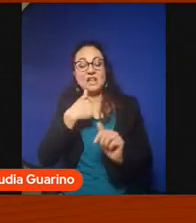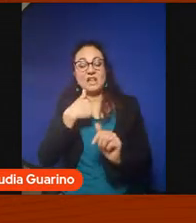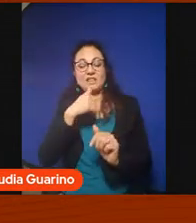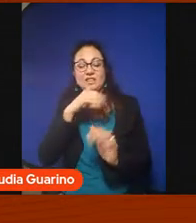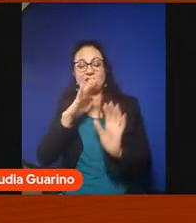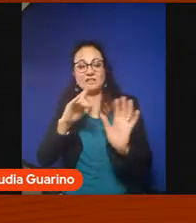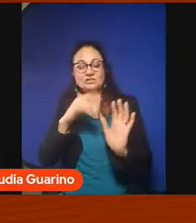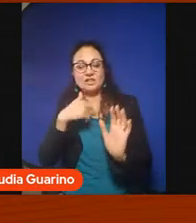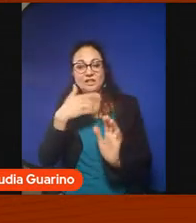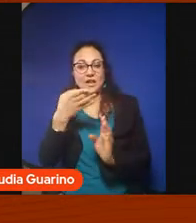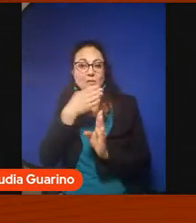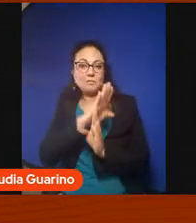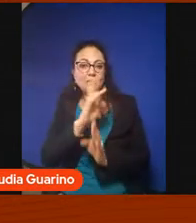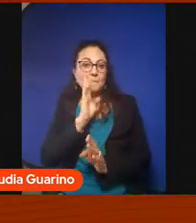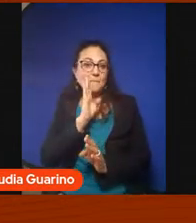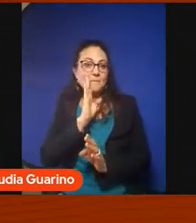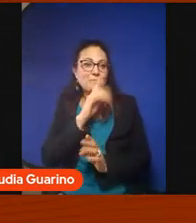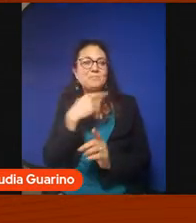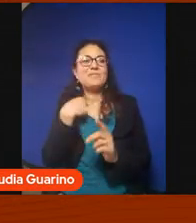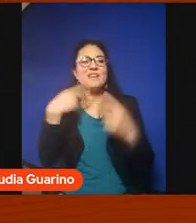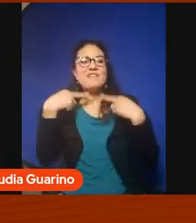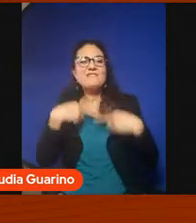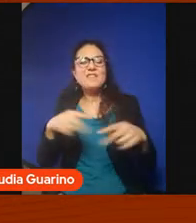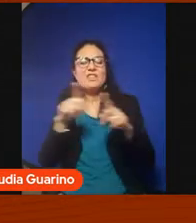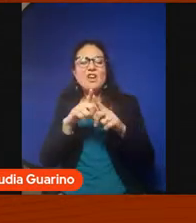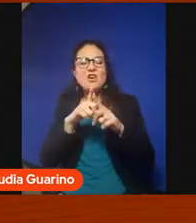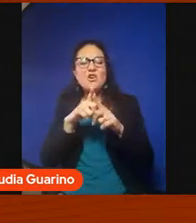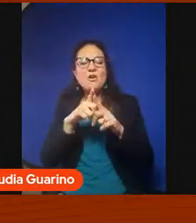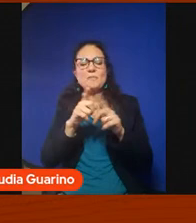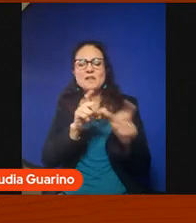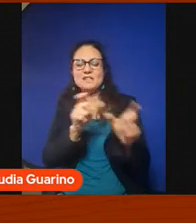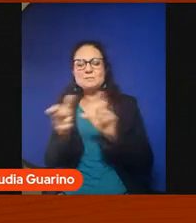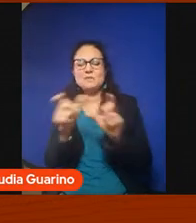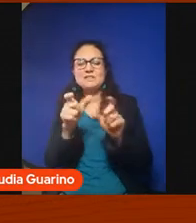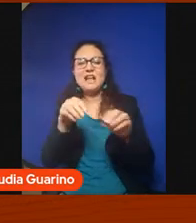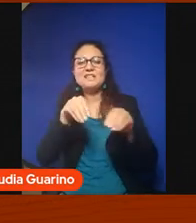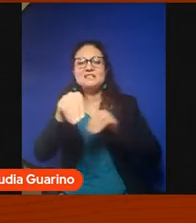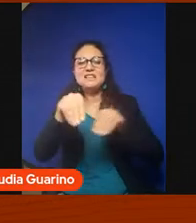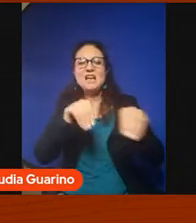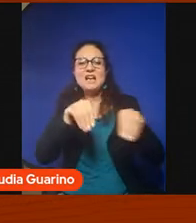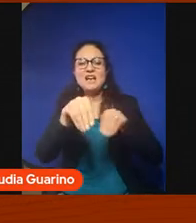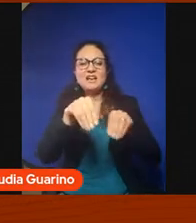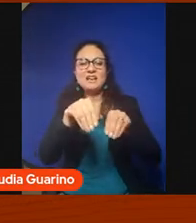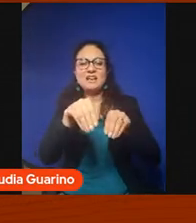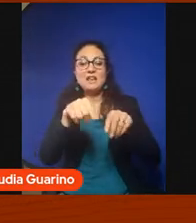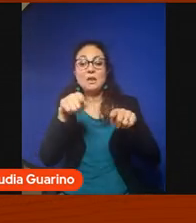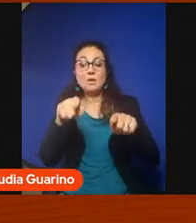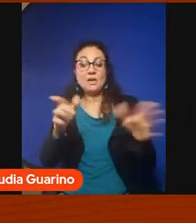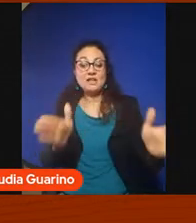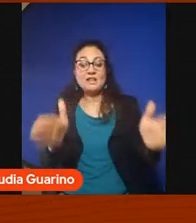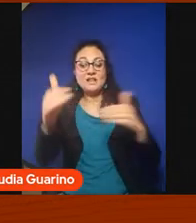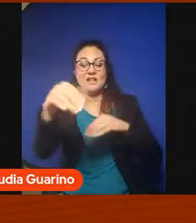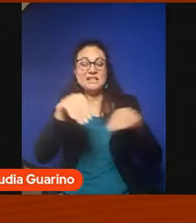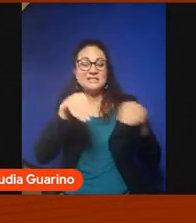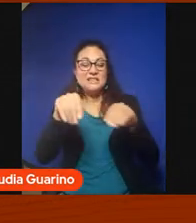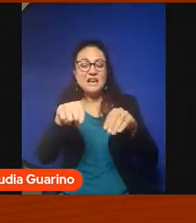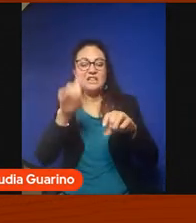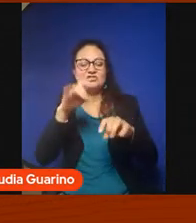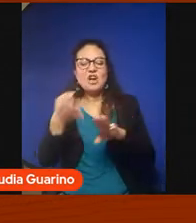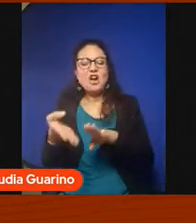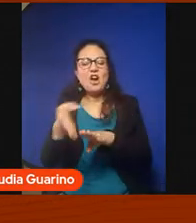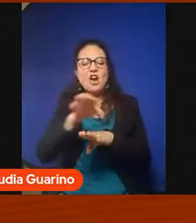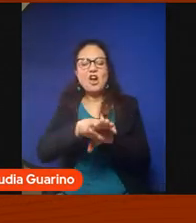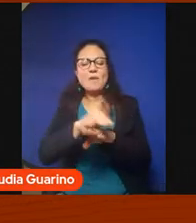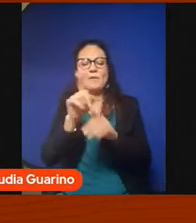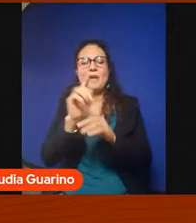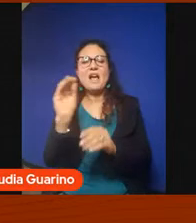nostra vita è passare continuamente su una scacchiera, ma quella scacchiera è coperta da un grigio.